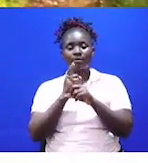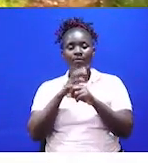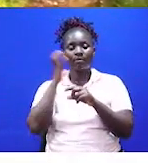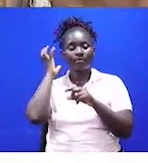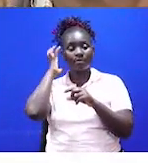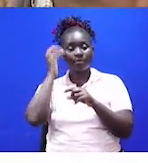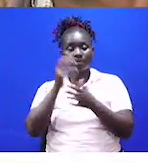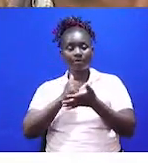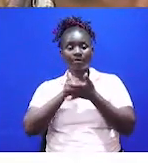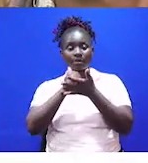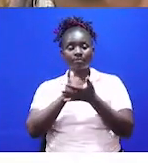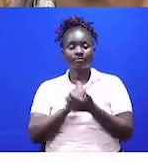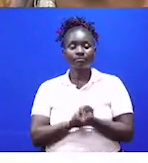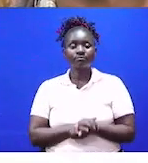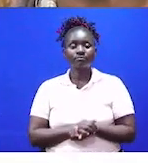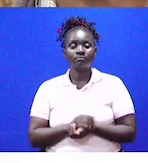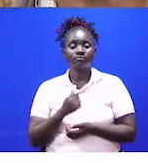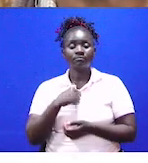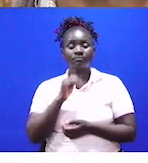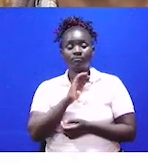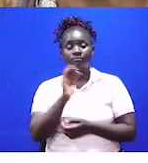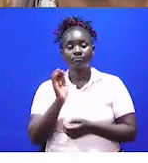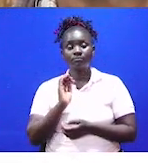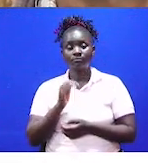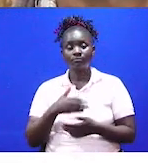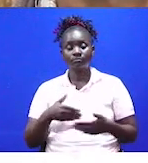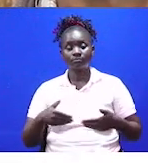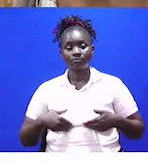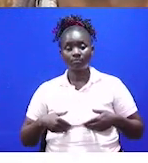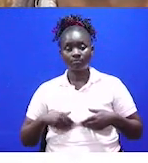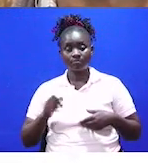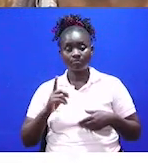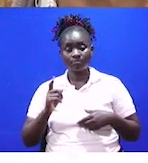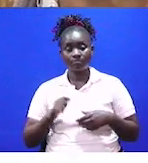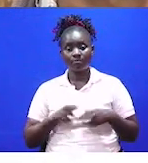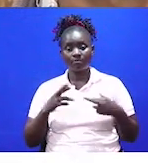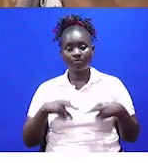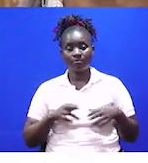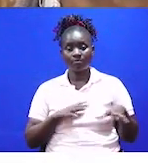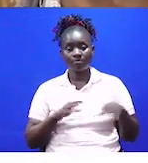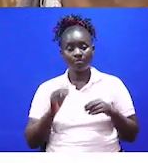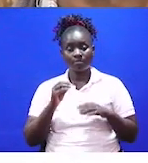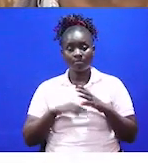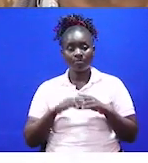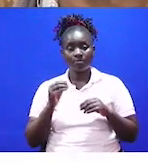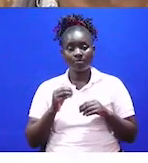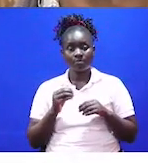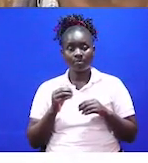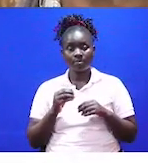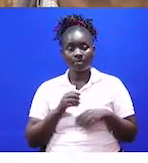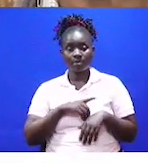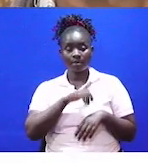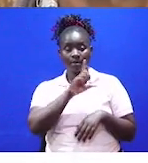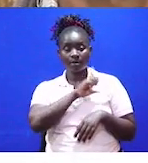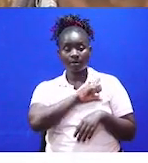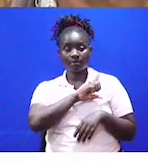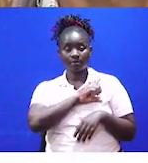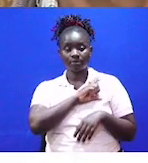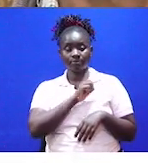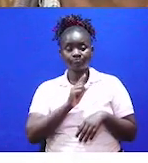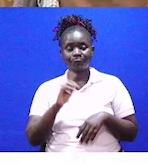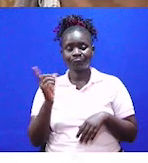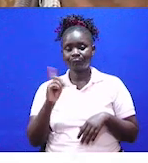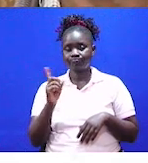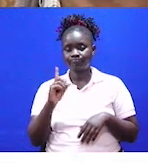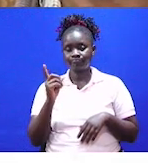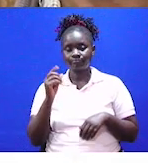chila bakonye. Igona aliku sababa anaba itubale isiko mono, lii baga bako bera isiko, babe haidulu, ama andi beso ili